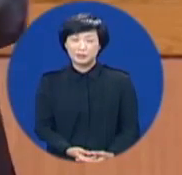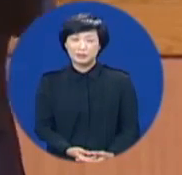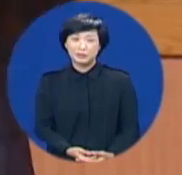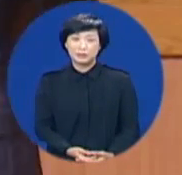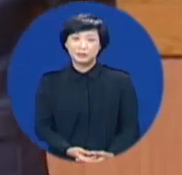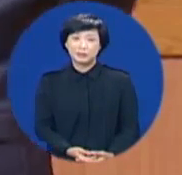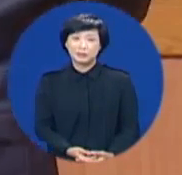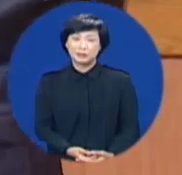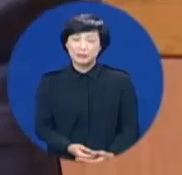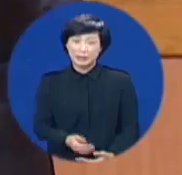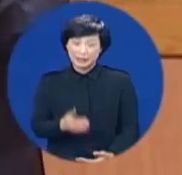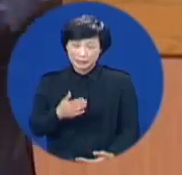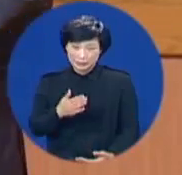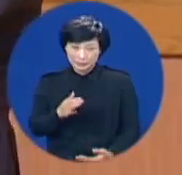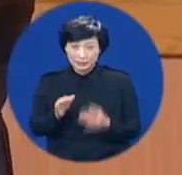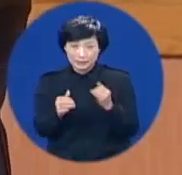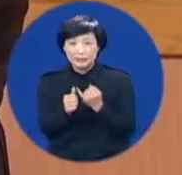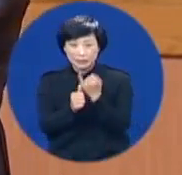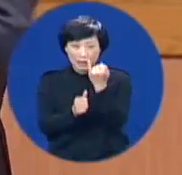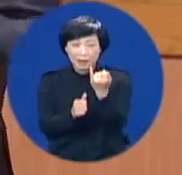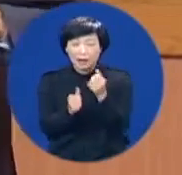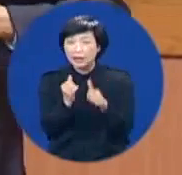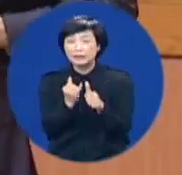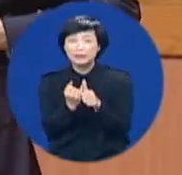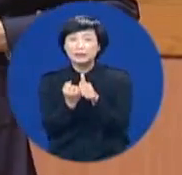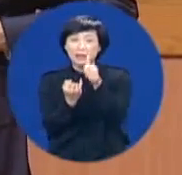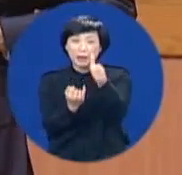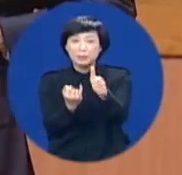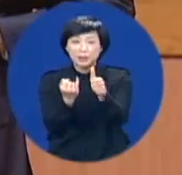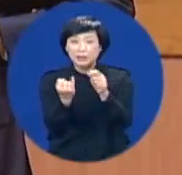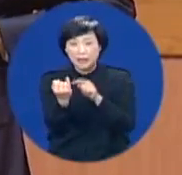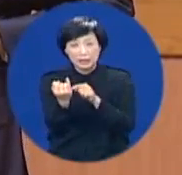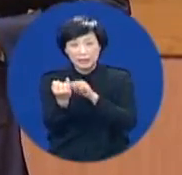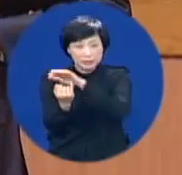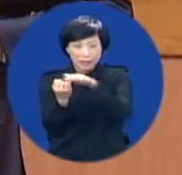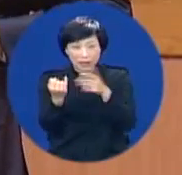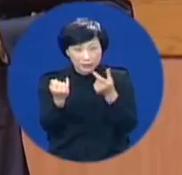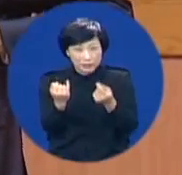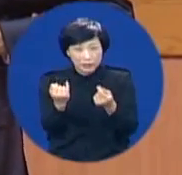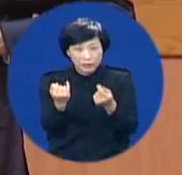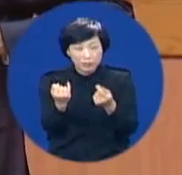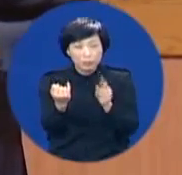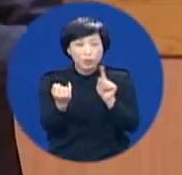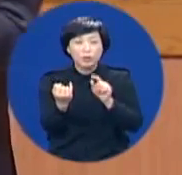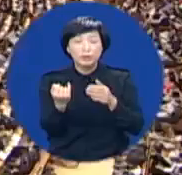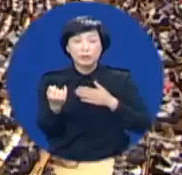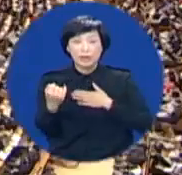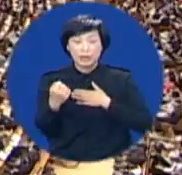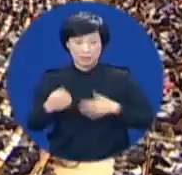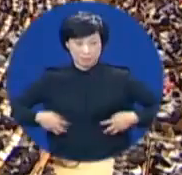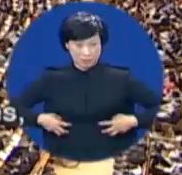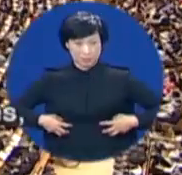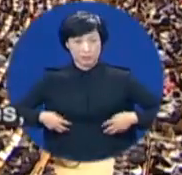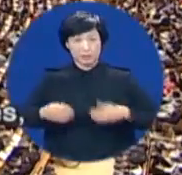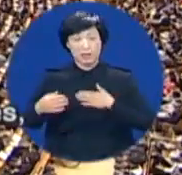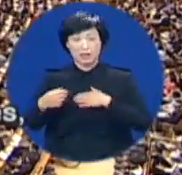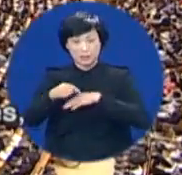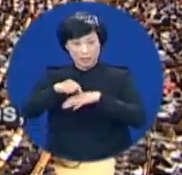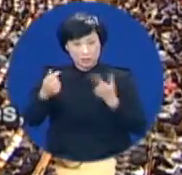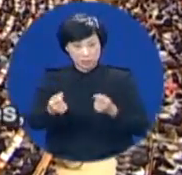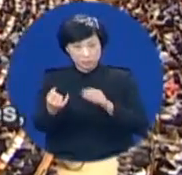참으로 남편이 아내를 사랑하되 내 갈비 내 몸처럼 사랑하고 아내가